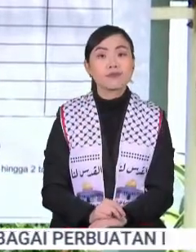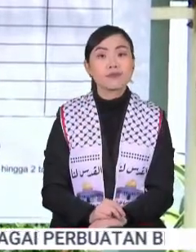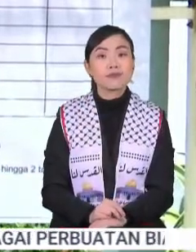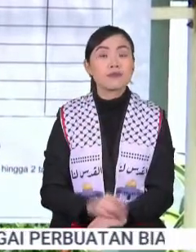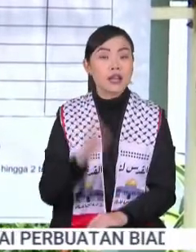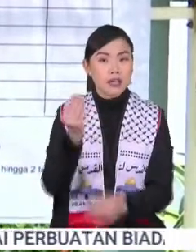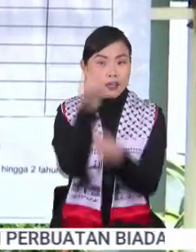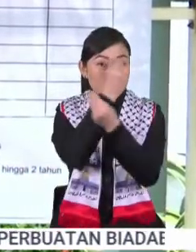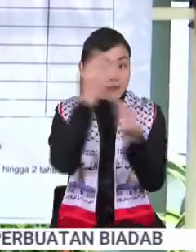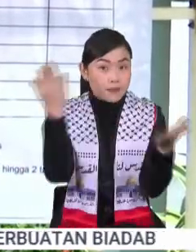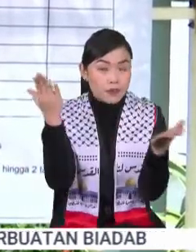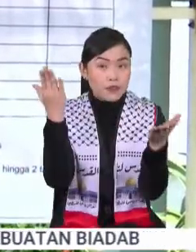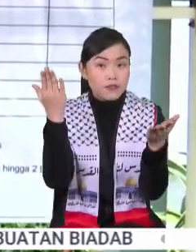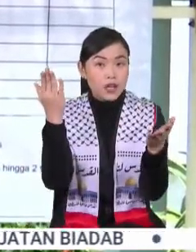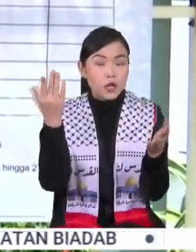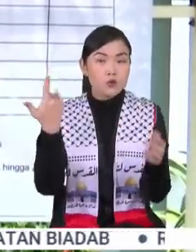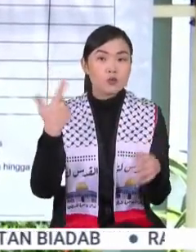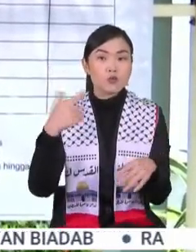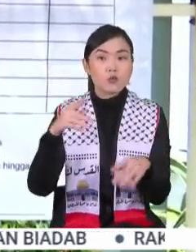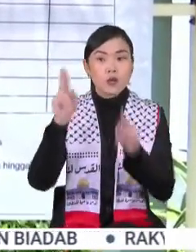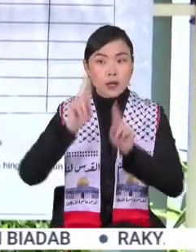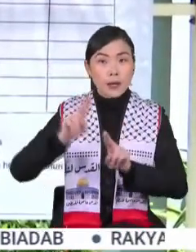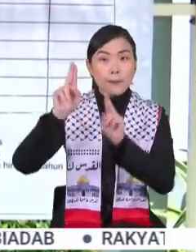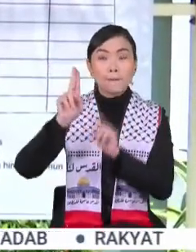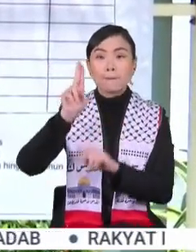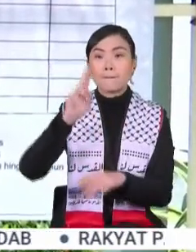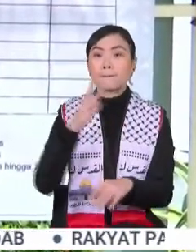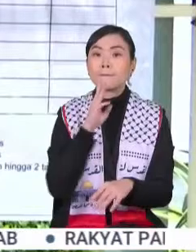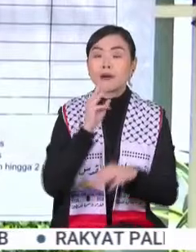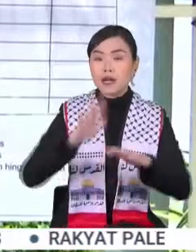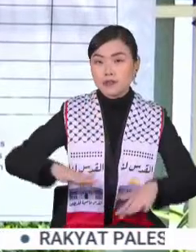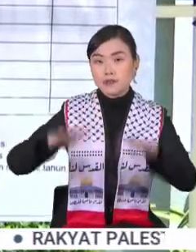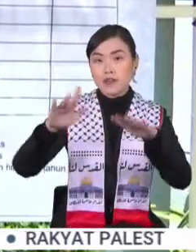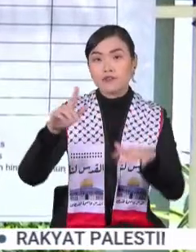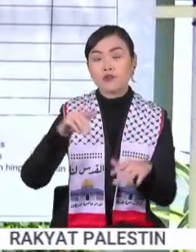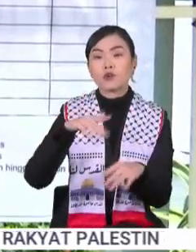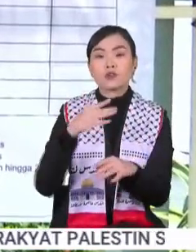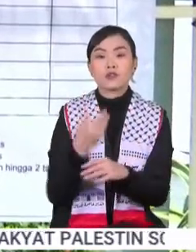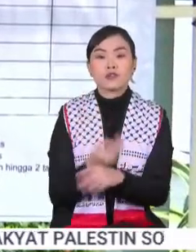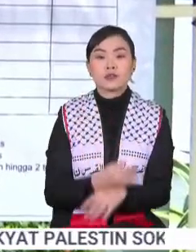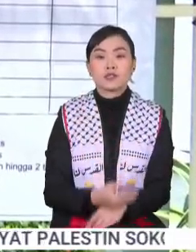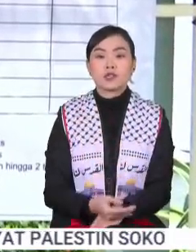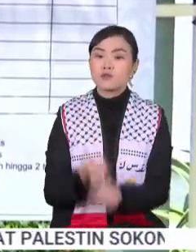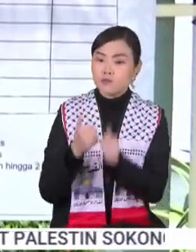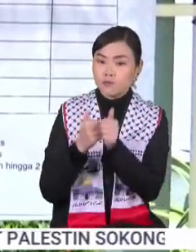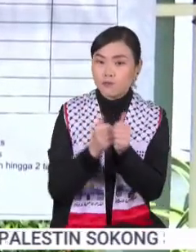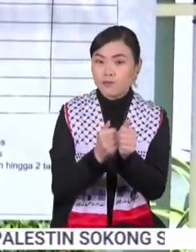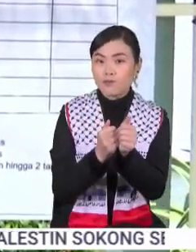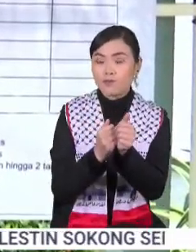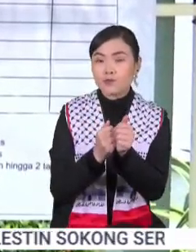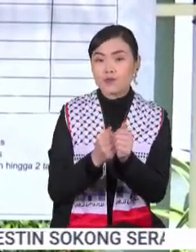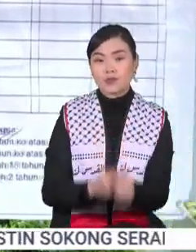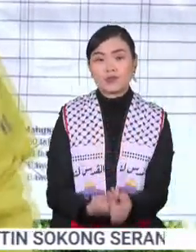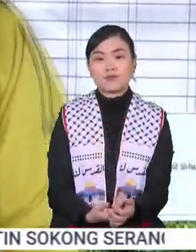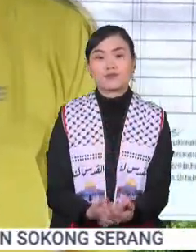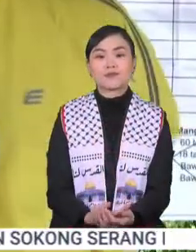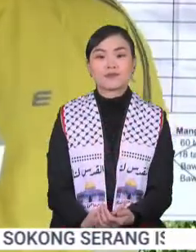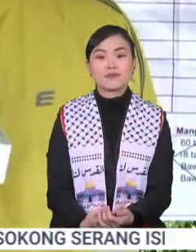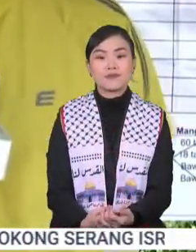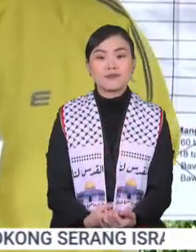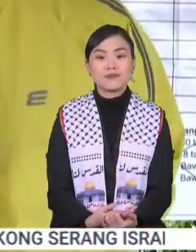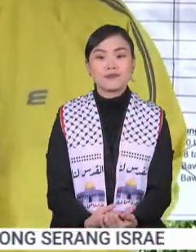beri info kepada anda berkenaan dengan banjir di Kelantan dari semasa ke semasa untuk Anda penonton berita RM terus bersama kami Assalamualaikum dan salam Malaysia